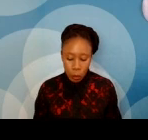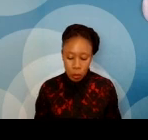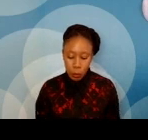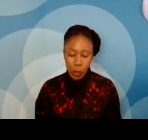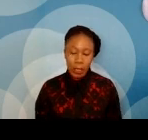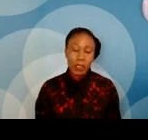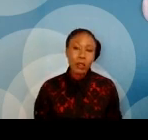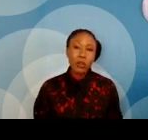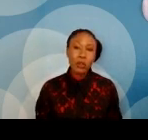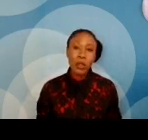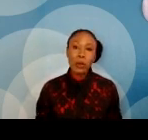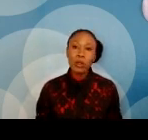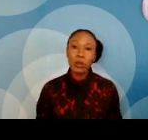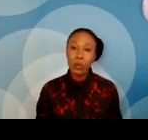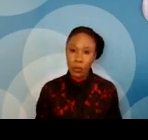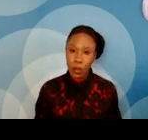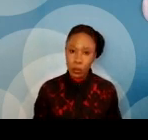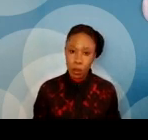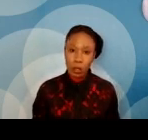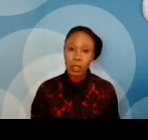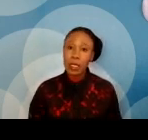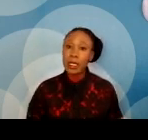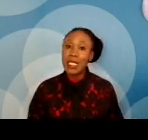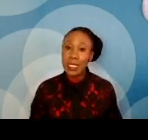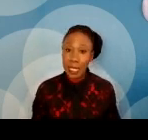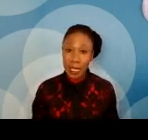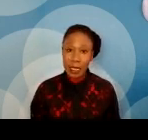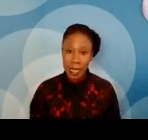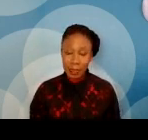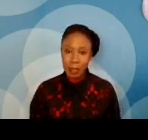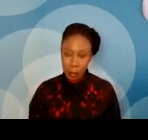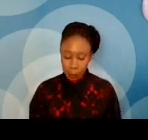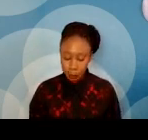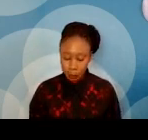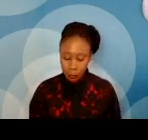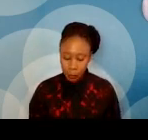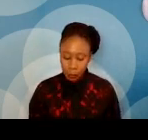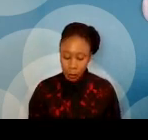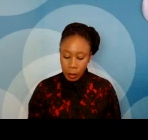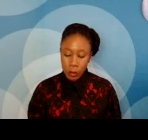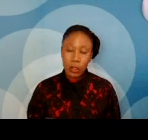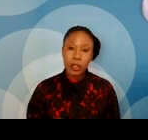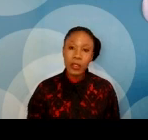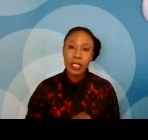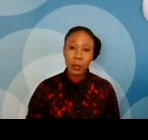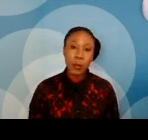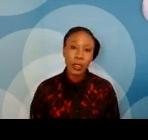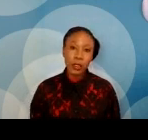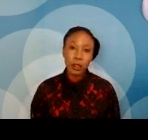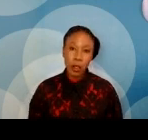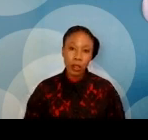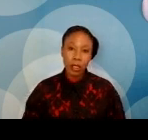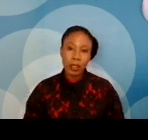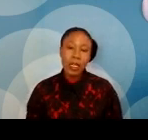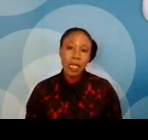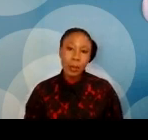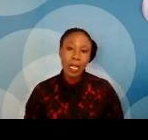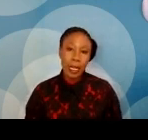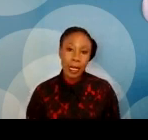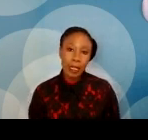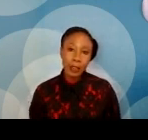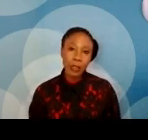2016 visar också på att 20 000 företag i 91 länder kunde visa på resultat